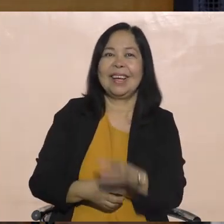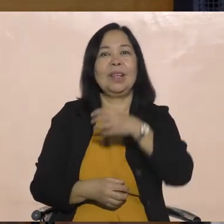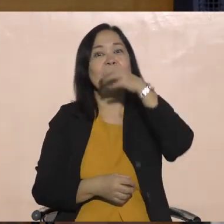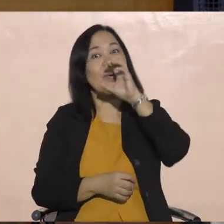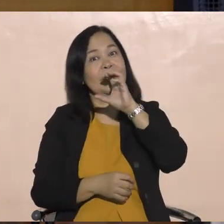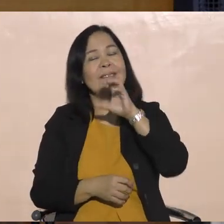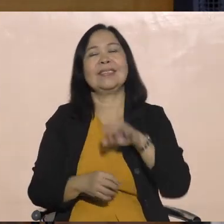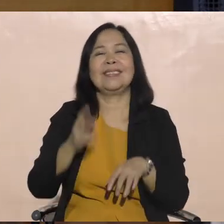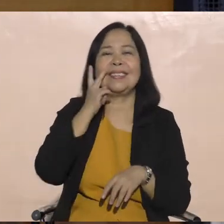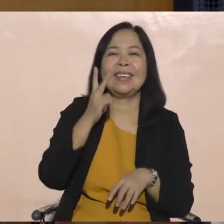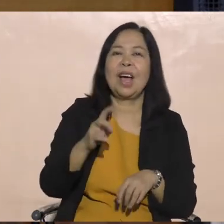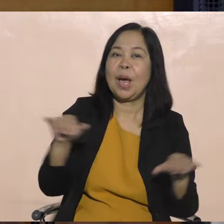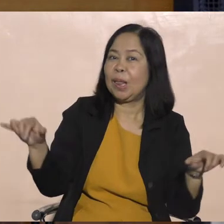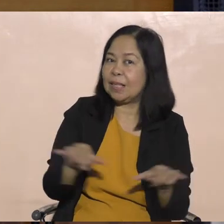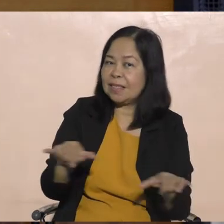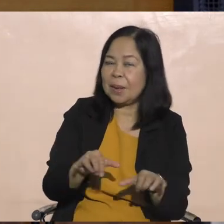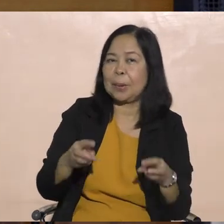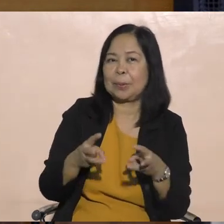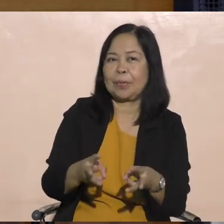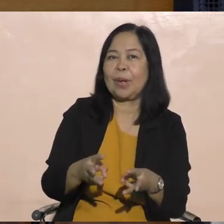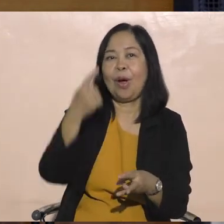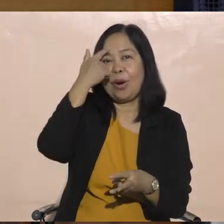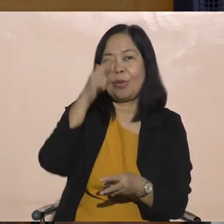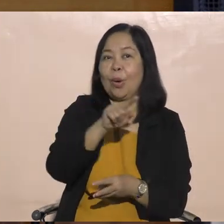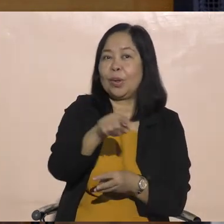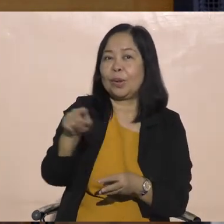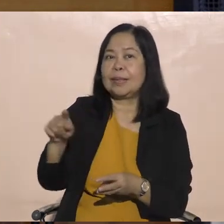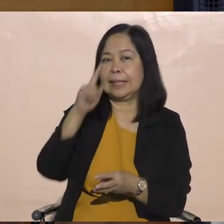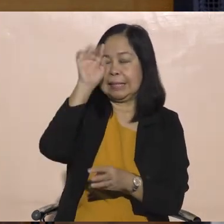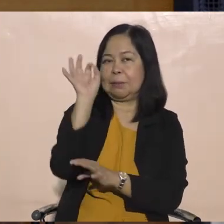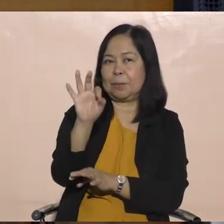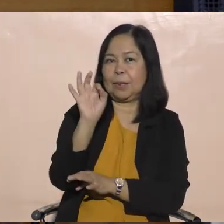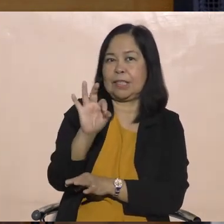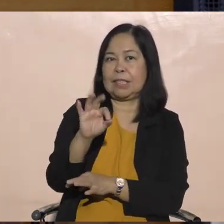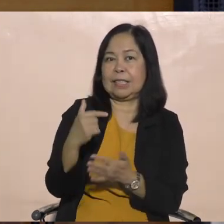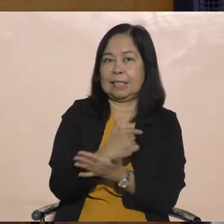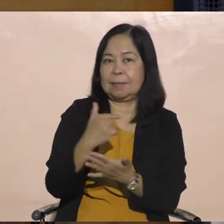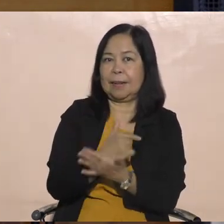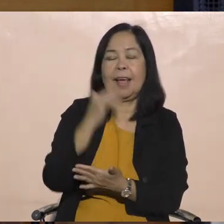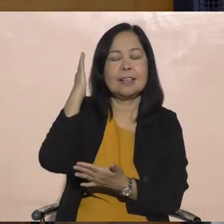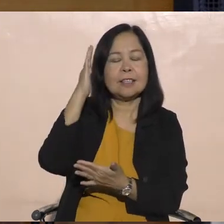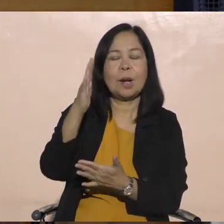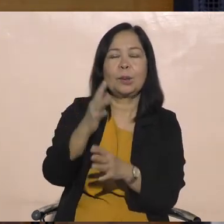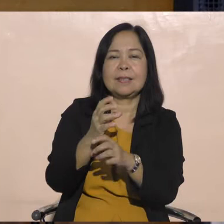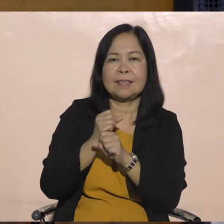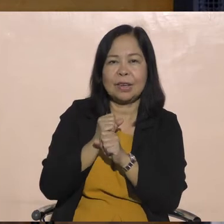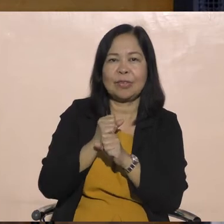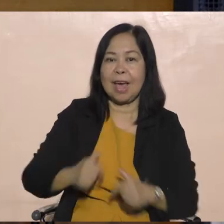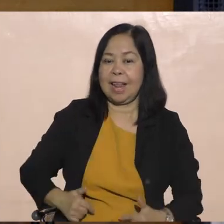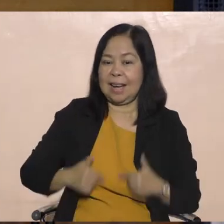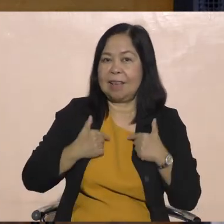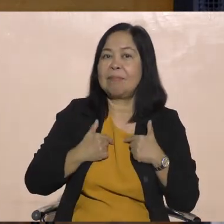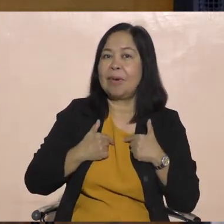Ingon din ito, for they in the same way, for they that preach the gospel shall receive their living for the from the gospel.